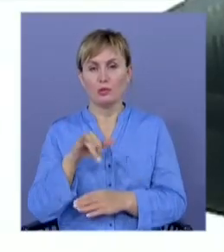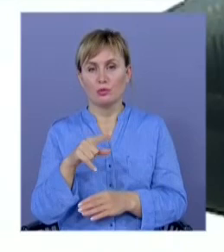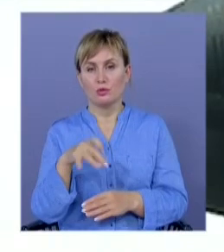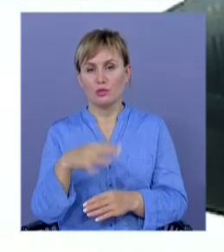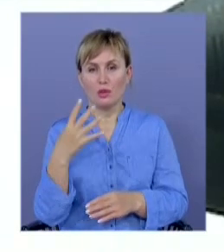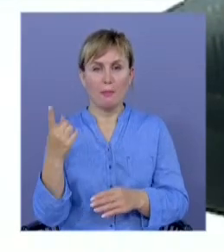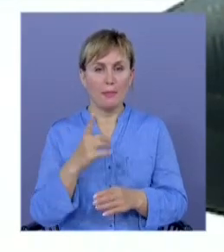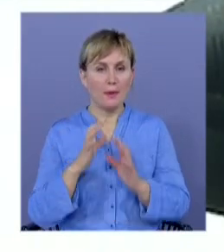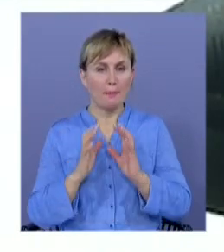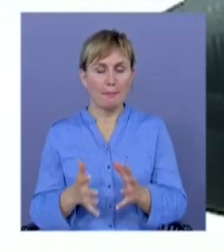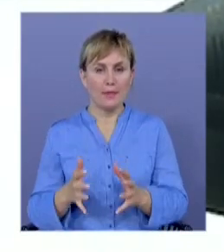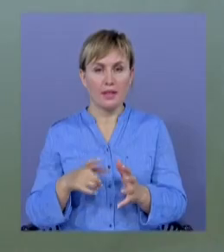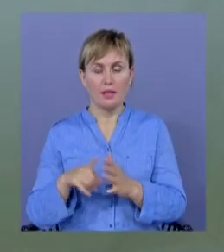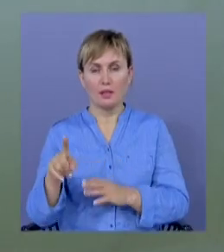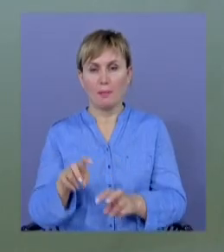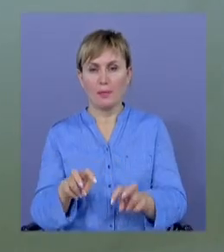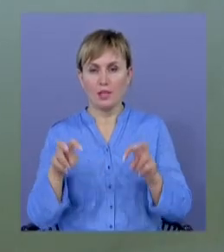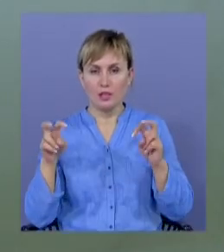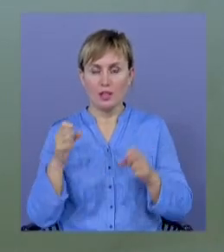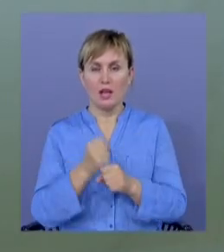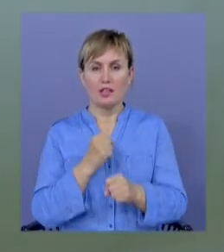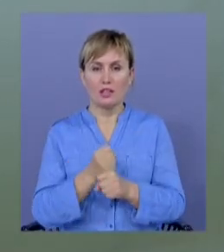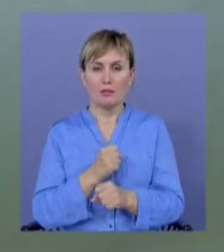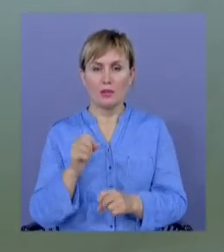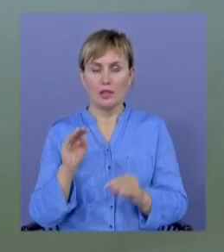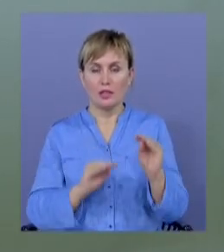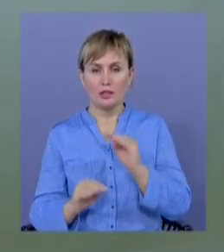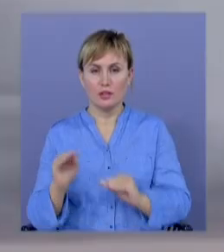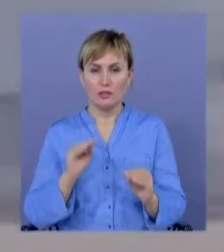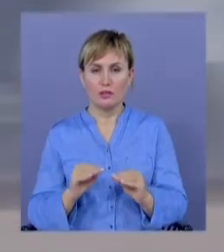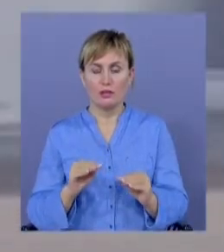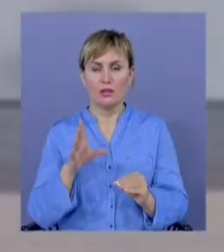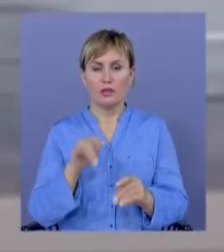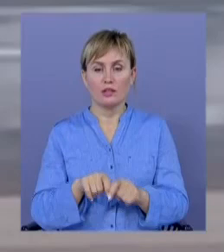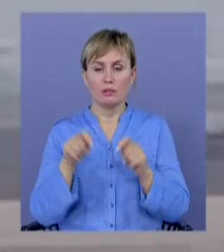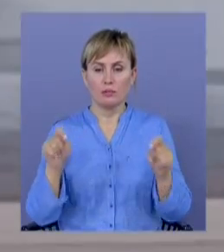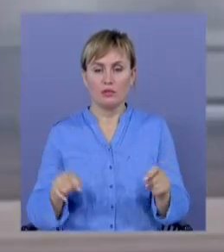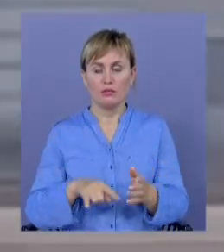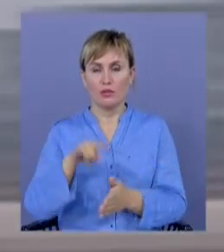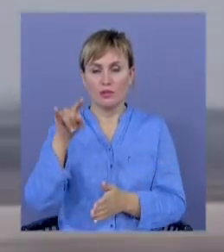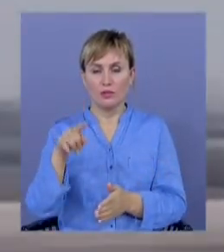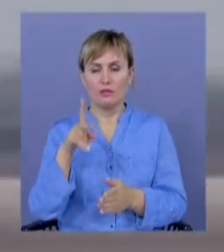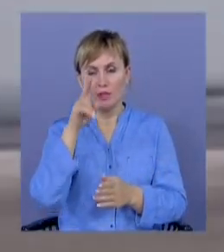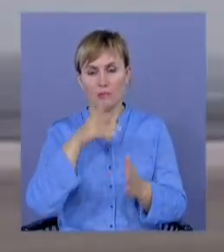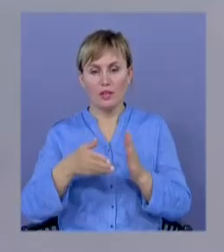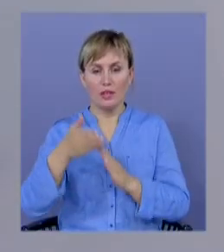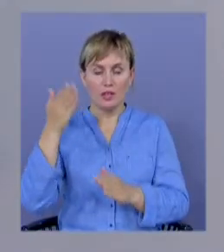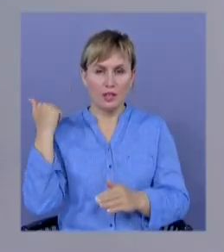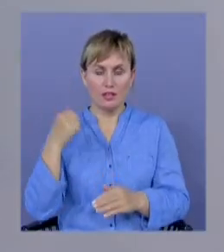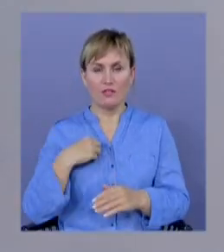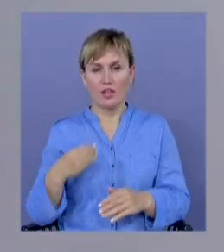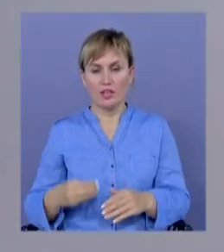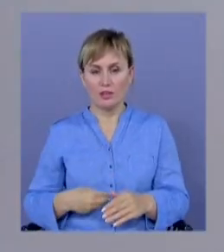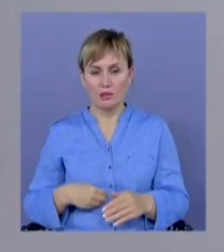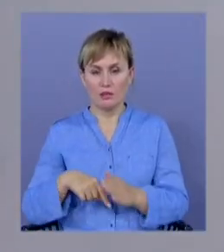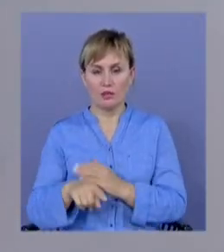Ту-144 – первый в мире сверхзвуковой пассажирский лайнер, разработка конструкторского бюро Туполева. Его запустили в воздух на 2 месяца раньше британо-французского